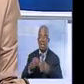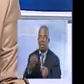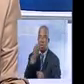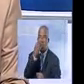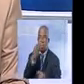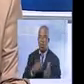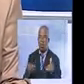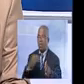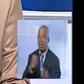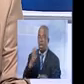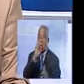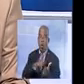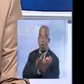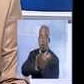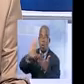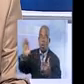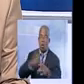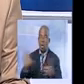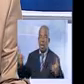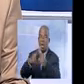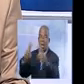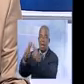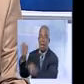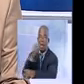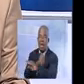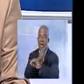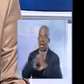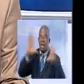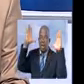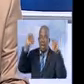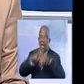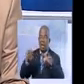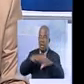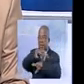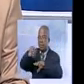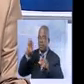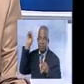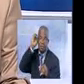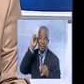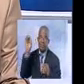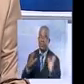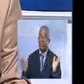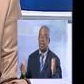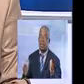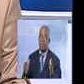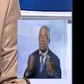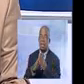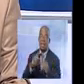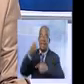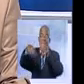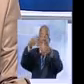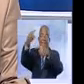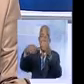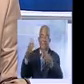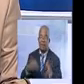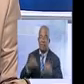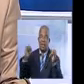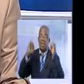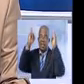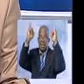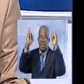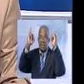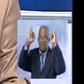l'alimentation en eau potable de la ville d'Abidjan, le président de la République Alassane Ouattara procédera à